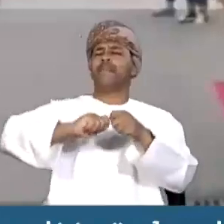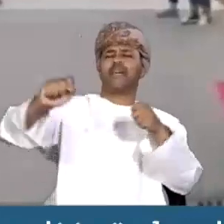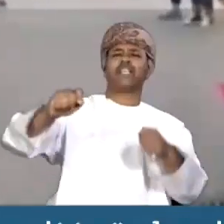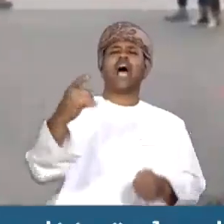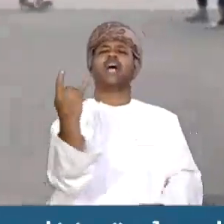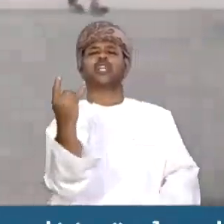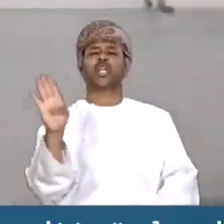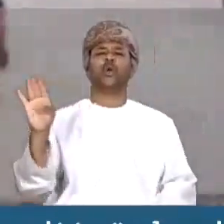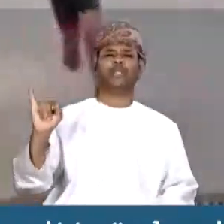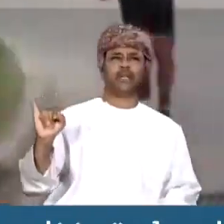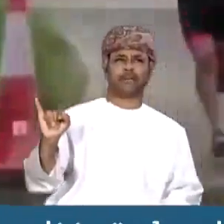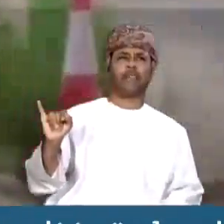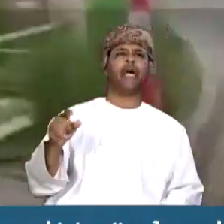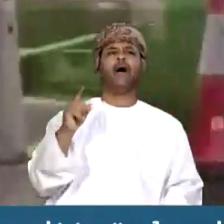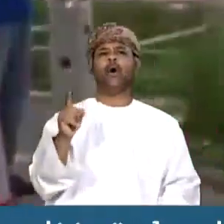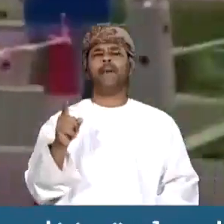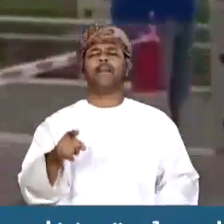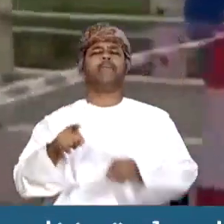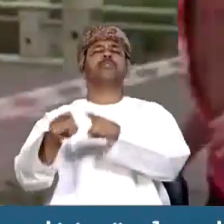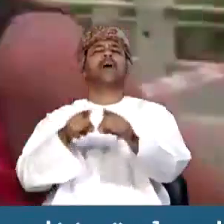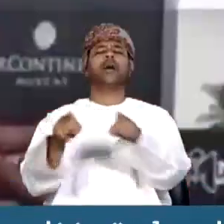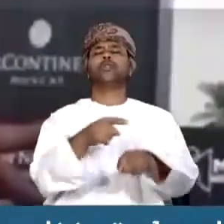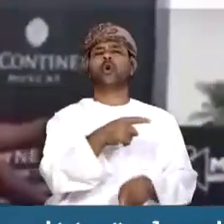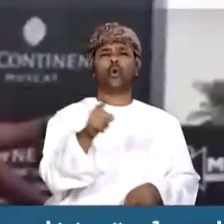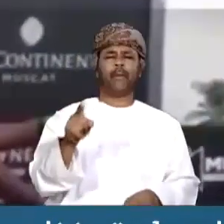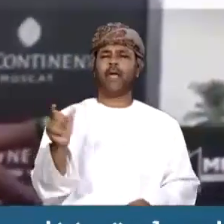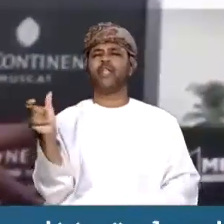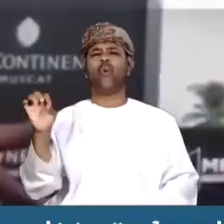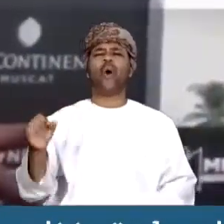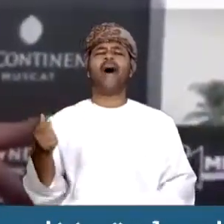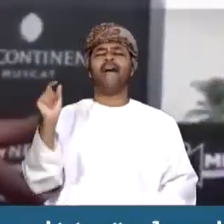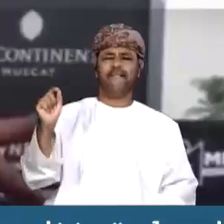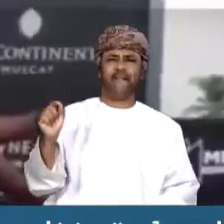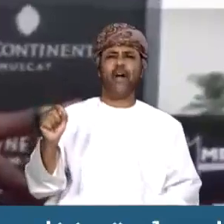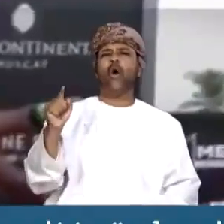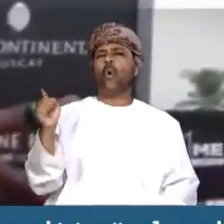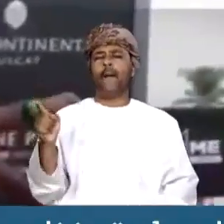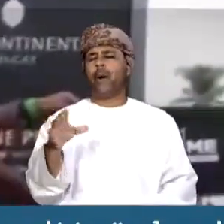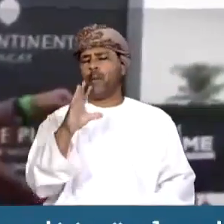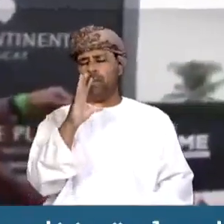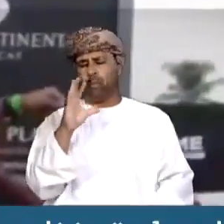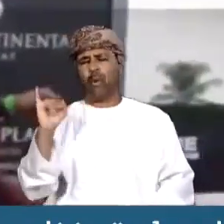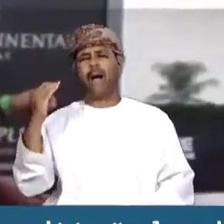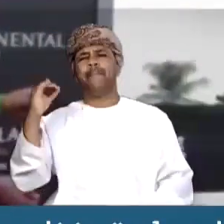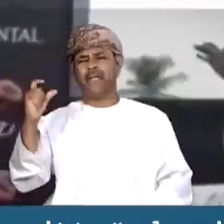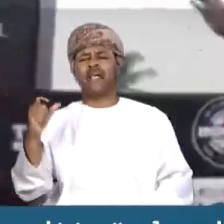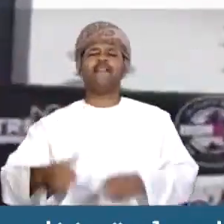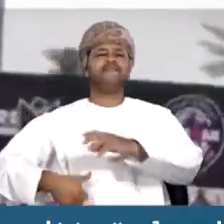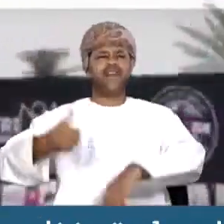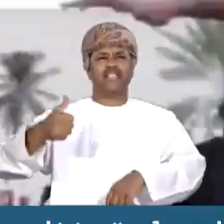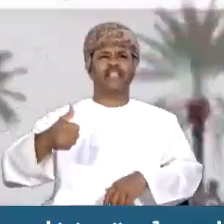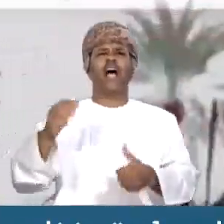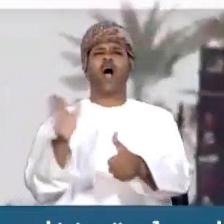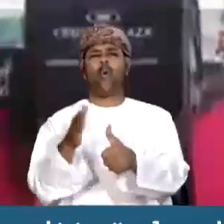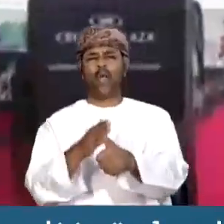10 كيلومترات، حيث تمكن المتسابقون نواف الحسني وأيمن القاسمي ومحمد الشندودي من الفوز